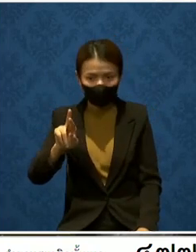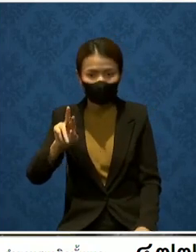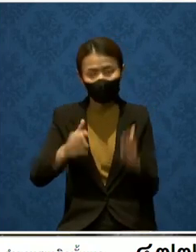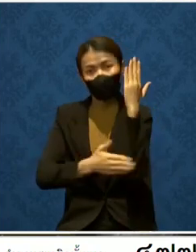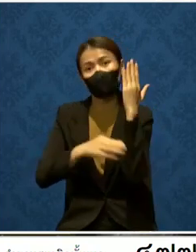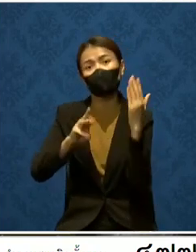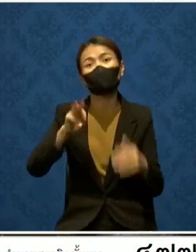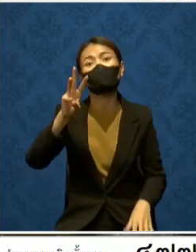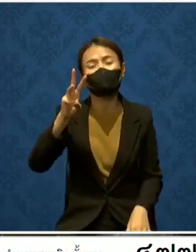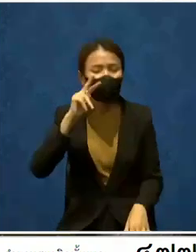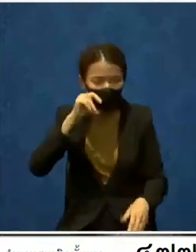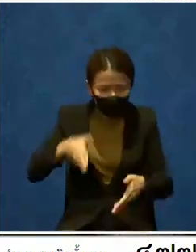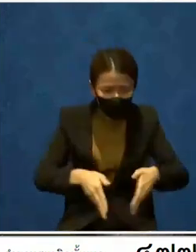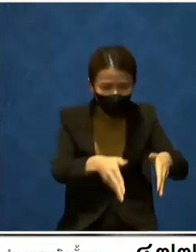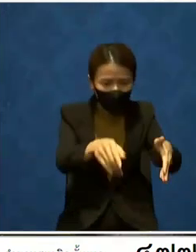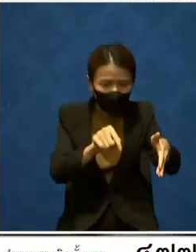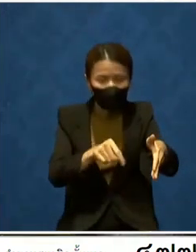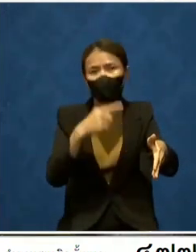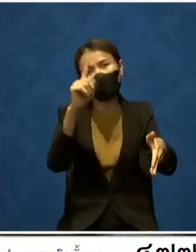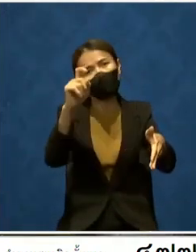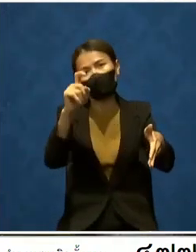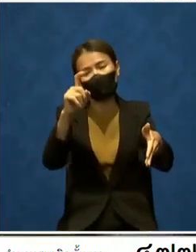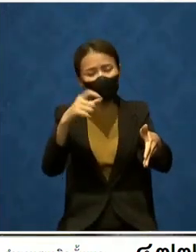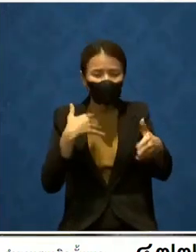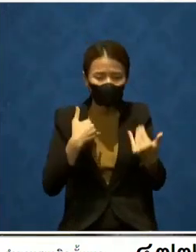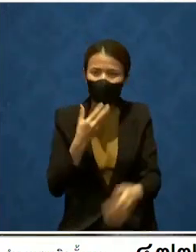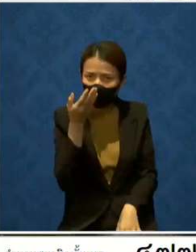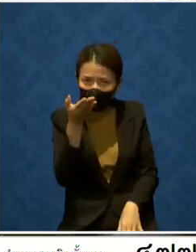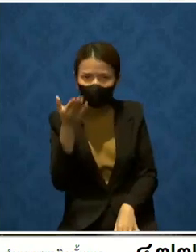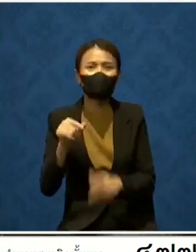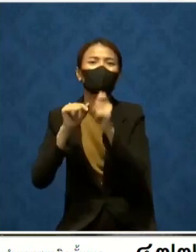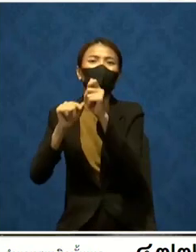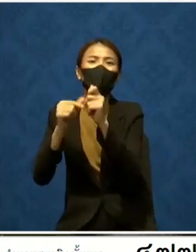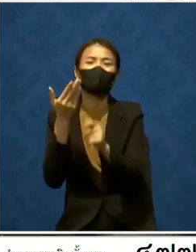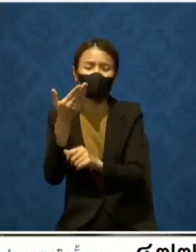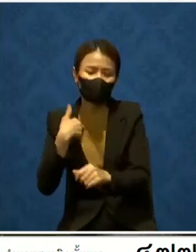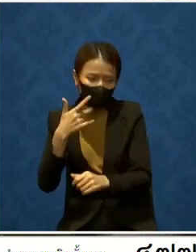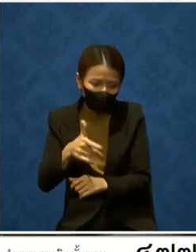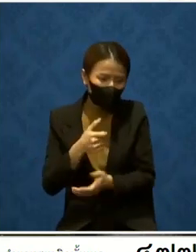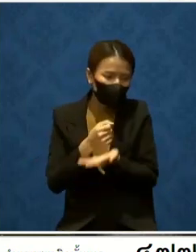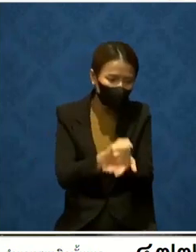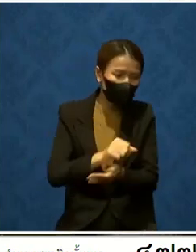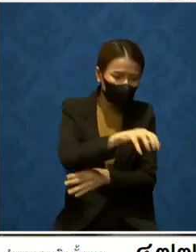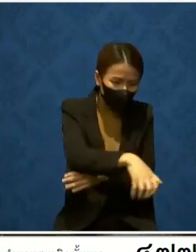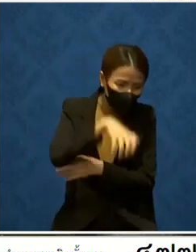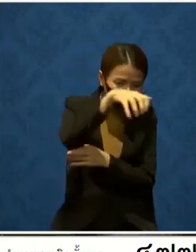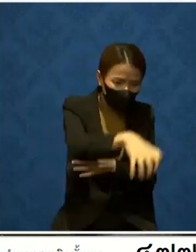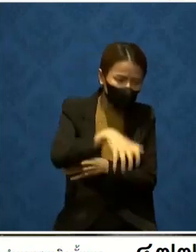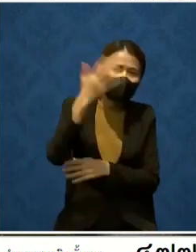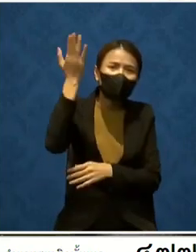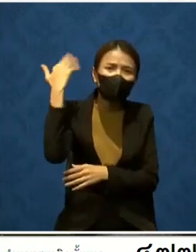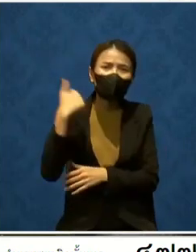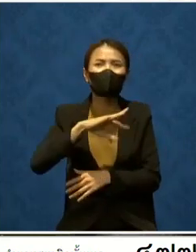ianeหละก็อยากให้ธางเขตธานบุรีนะครับไปรอกให้ด้วยนะครัเพระวาวันก่อนล250ก็เก็บขยากไม่รอกทั่paper